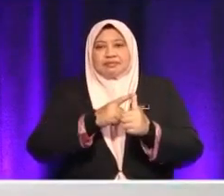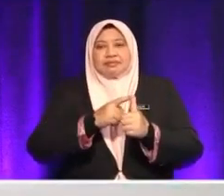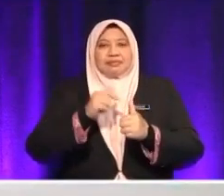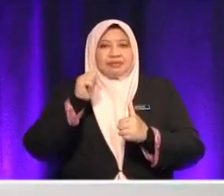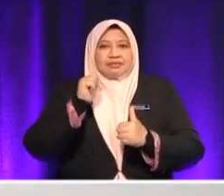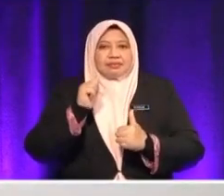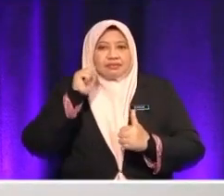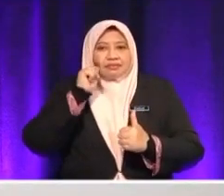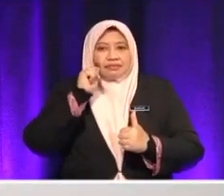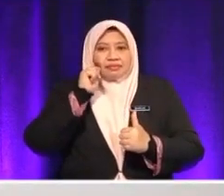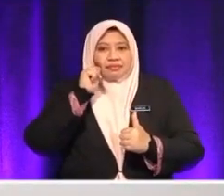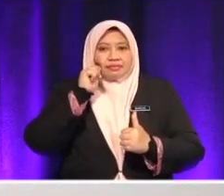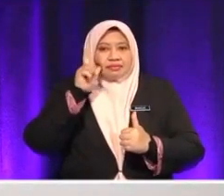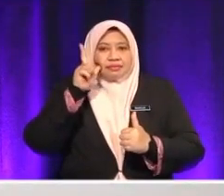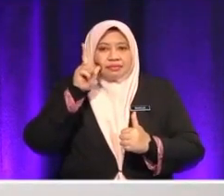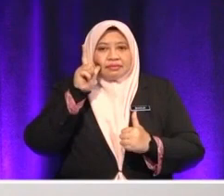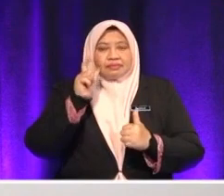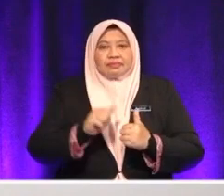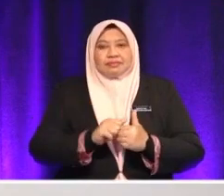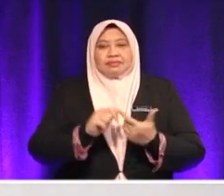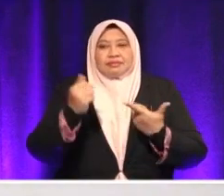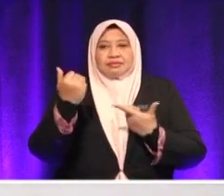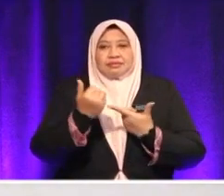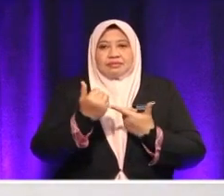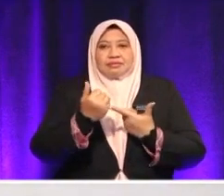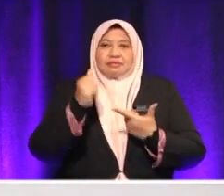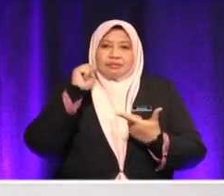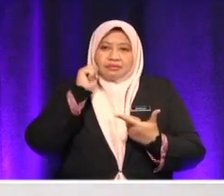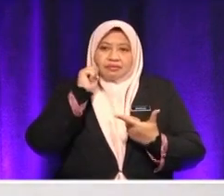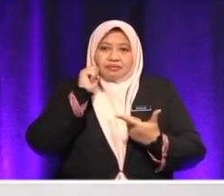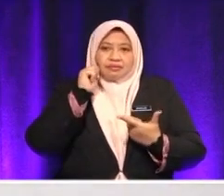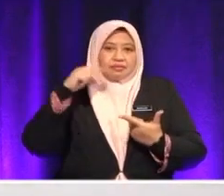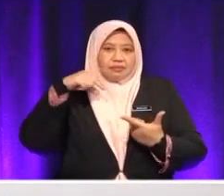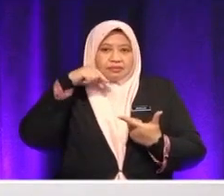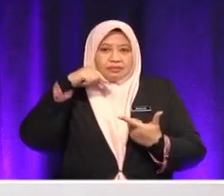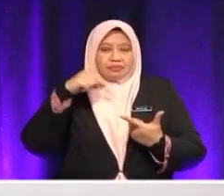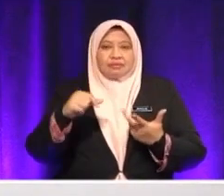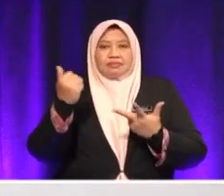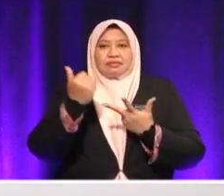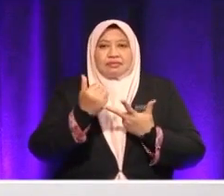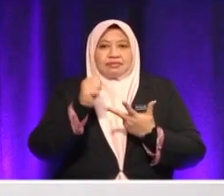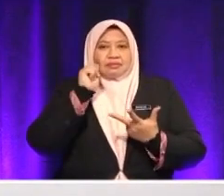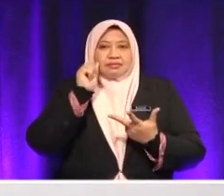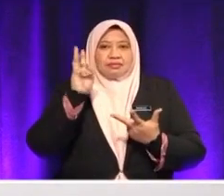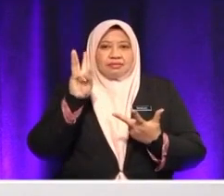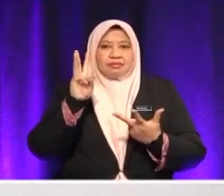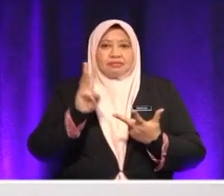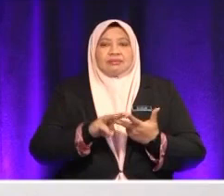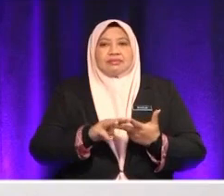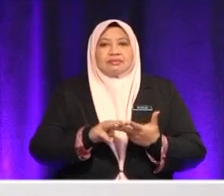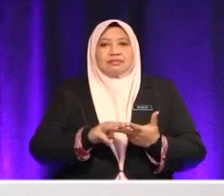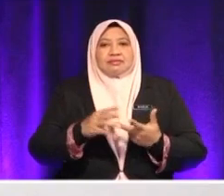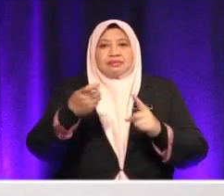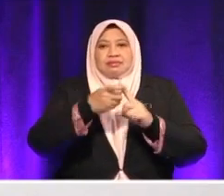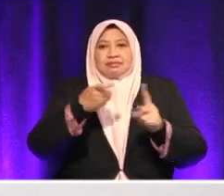adalah adik Elisa kemudian kita ada Aqila kemudian kita ada awatib ketiga-tiga ini adalah